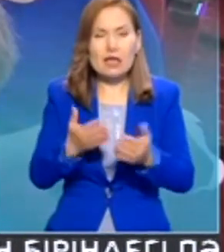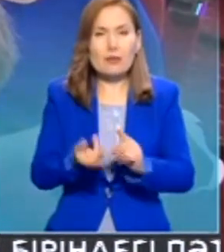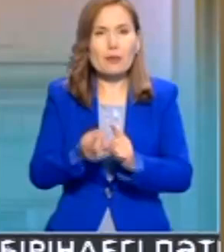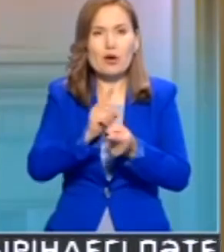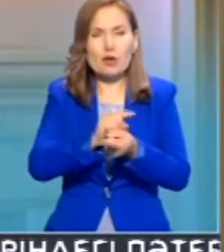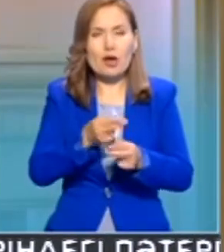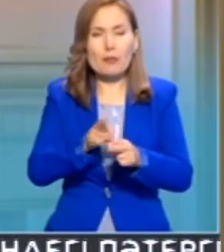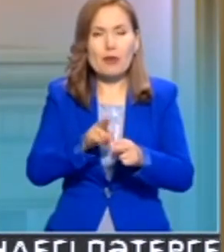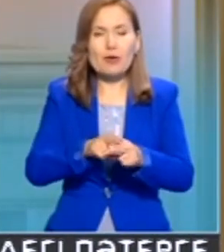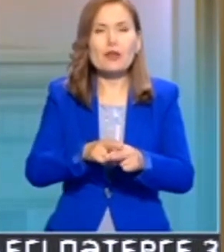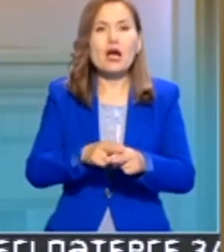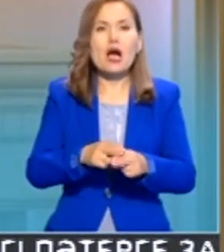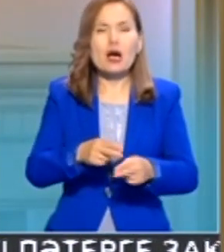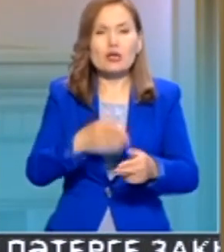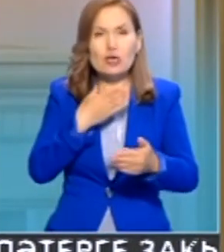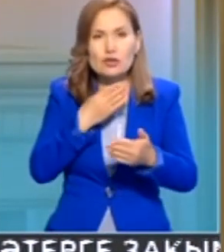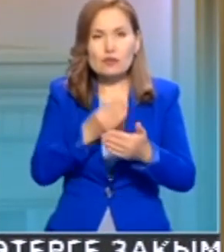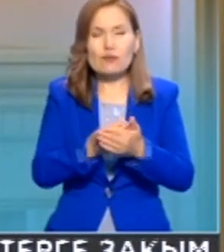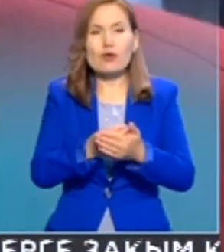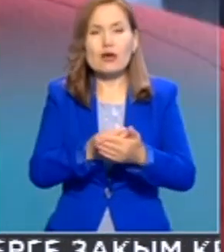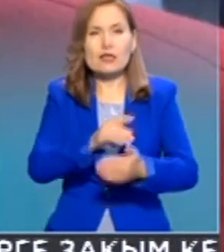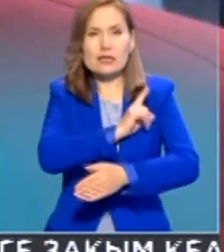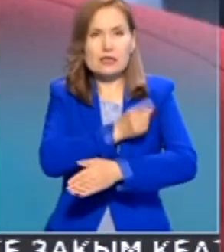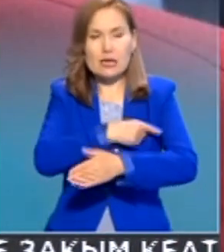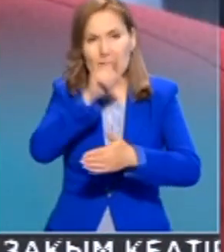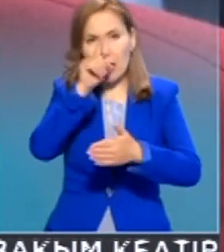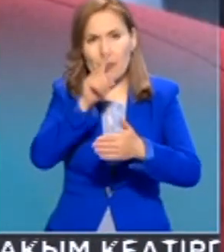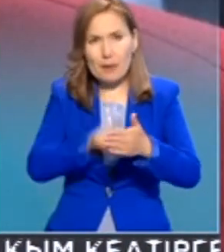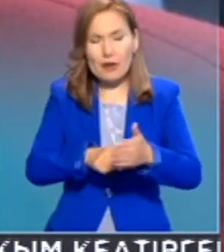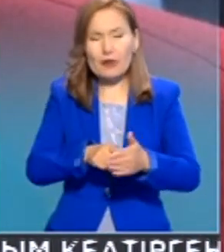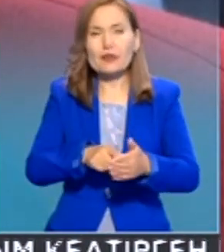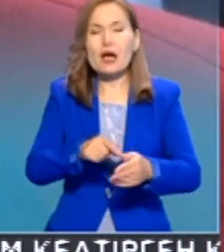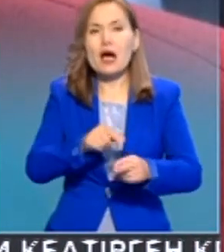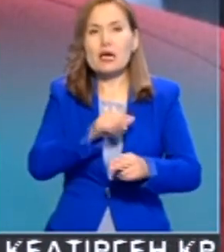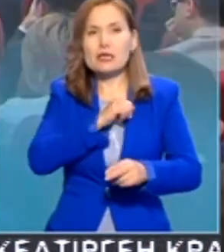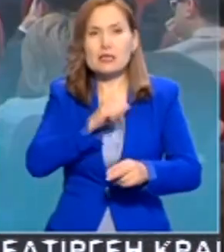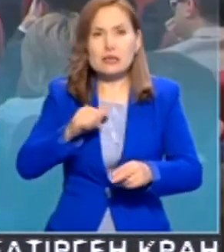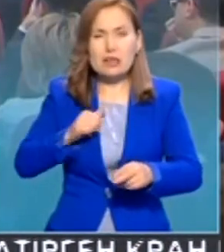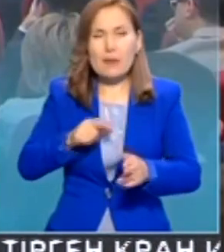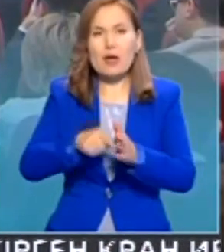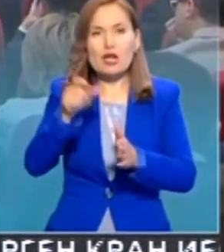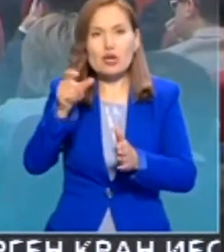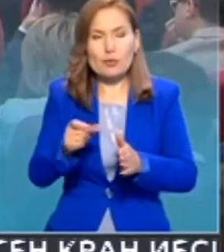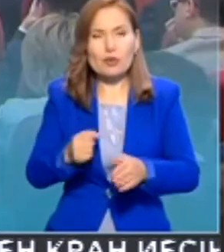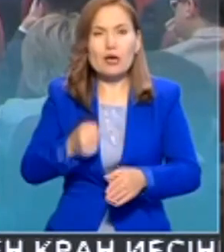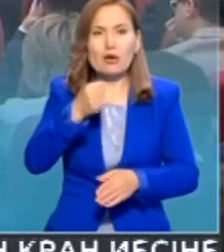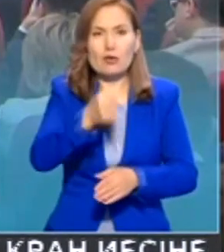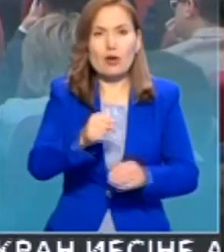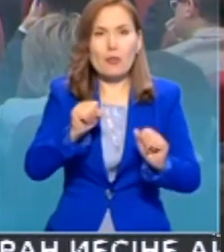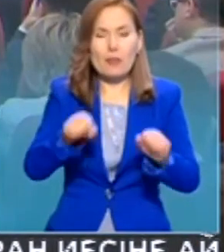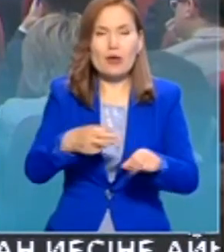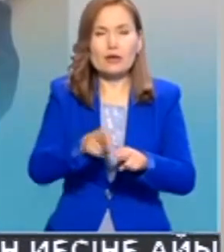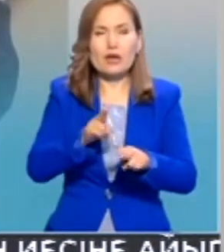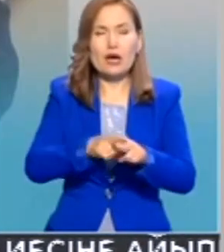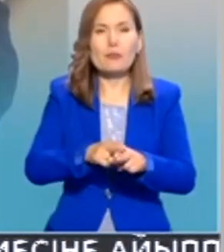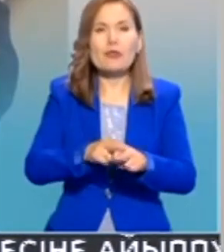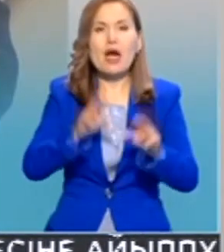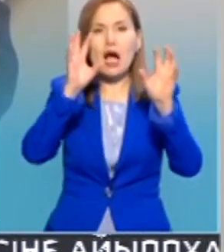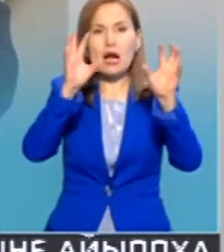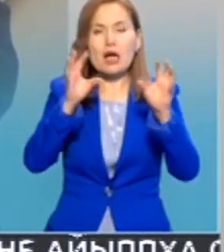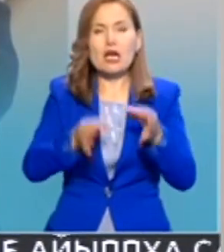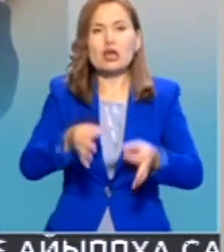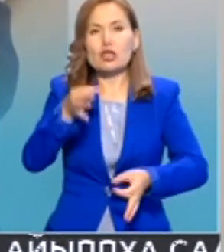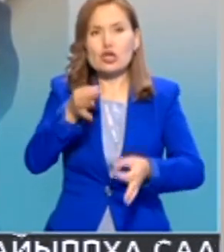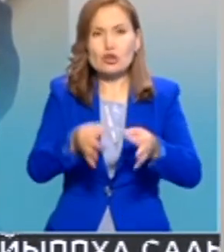бірлестіктер көбейеді. Енді өз күшіне сенген адамның мажоритарлық сайлау жүйесі арқылы депутат болуына мүмкіндігі бар. Конституциялық соттың құрылуы әділдік